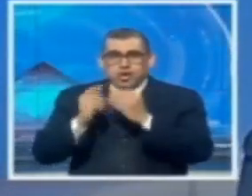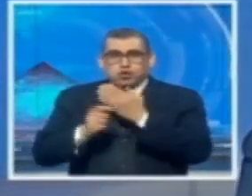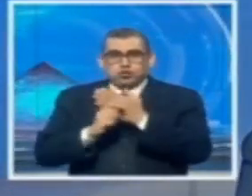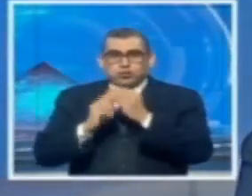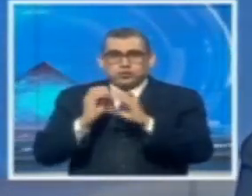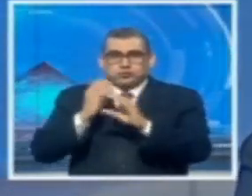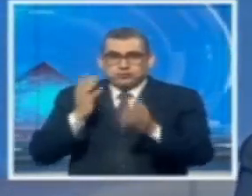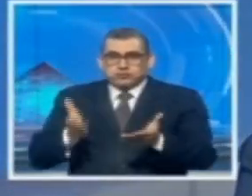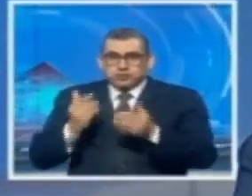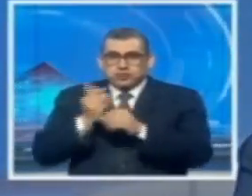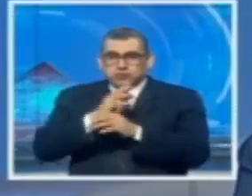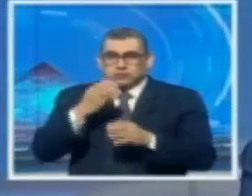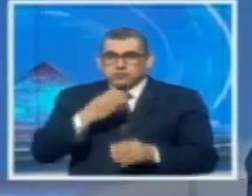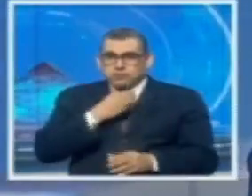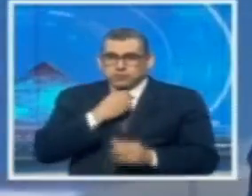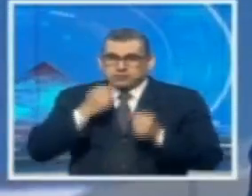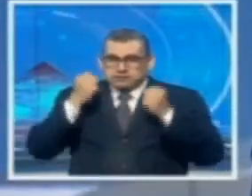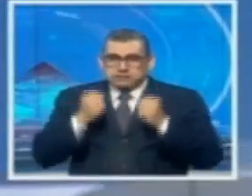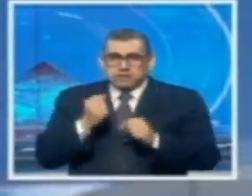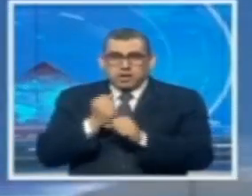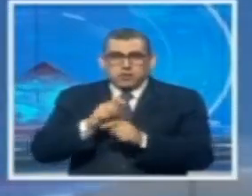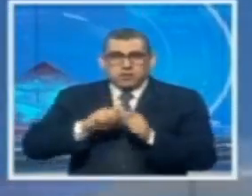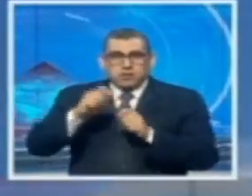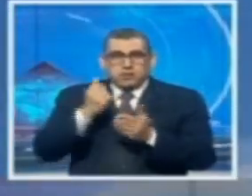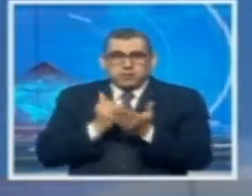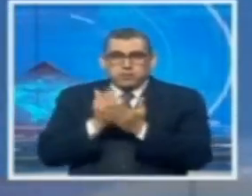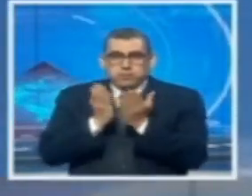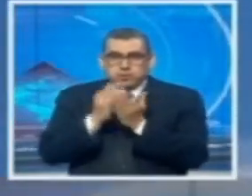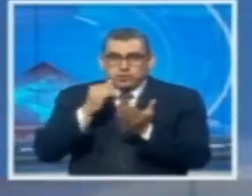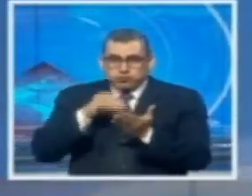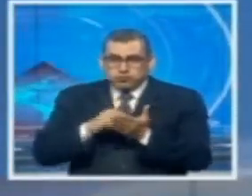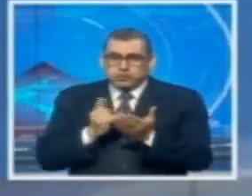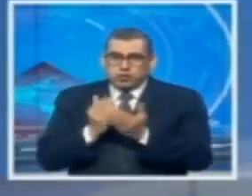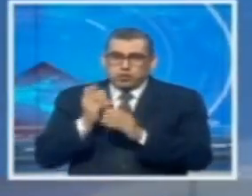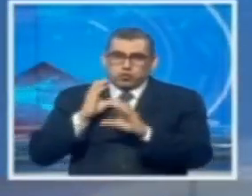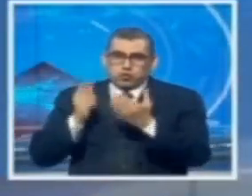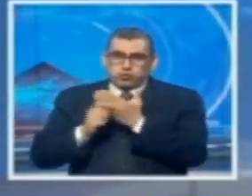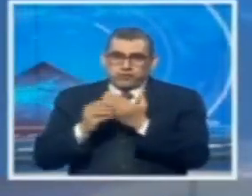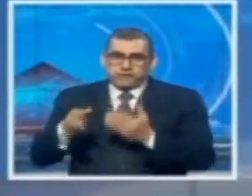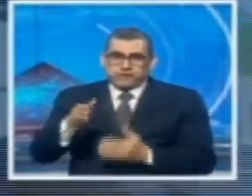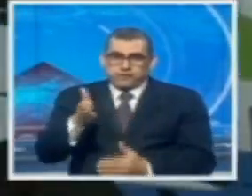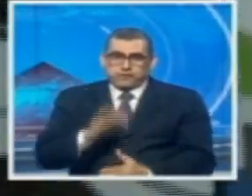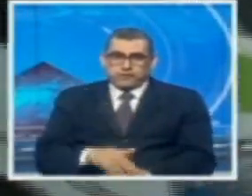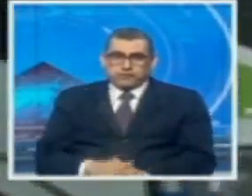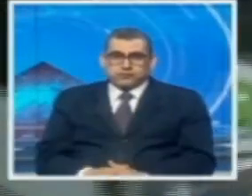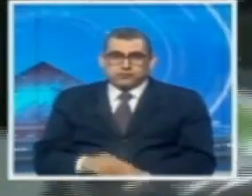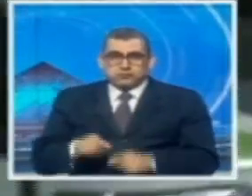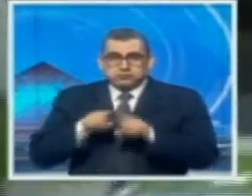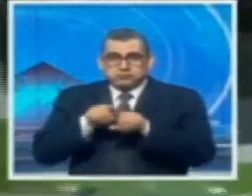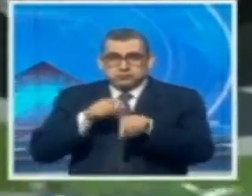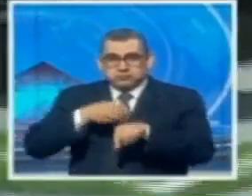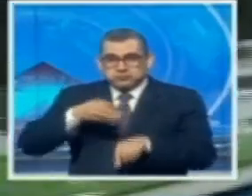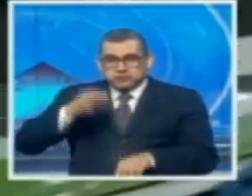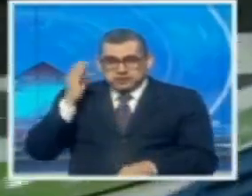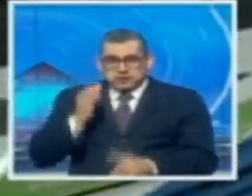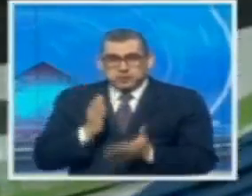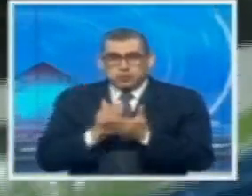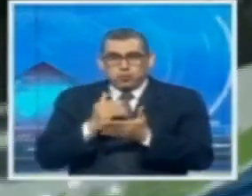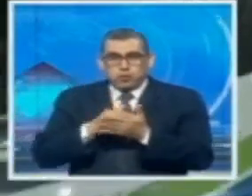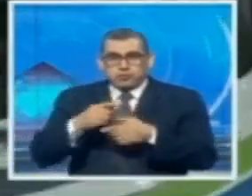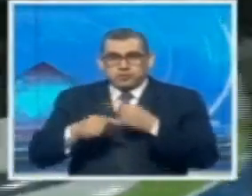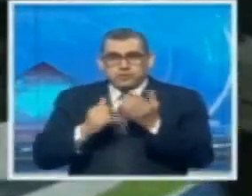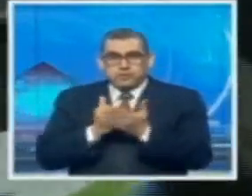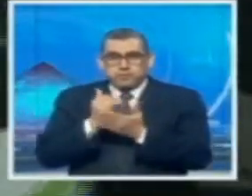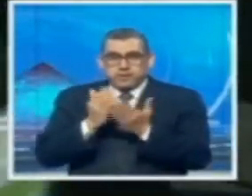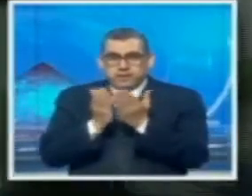لرفع العبء عن كاهل المواطنين خاصة مع بداية العام الدراسي الجديد. نتابع. تزامنا مع بدء العام الدراسي